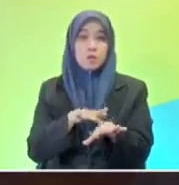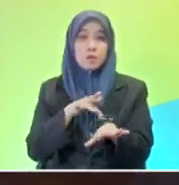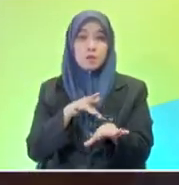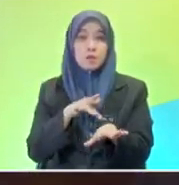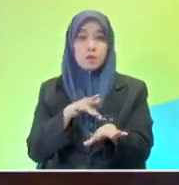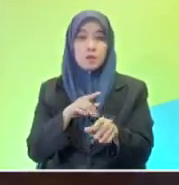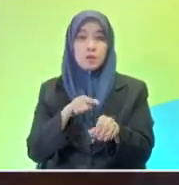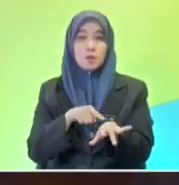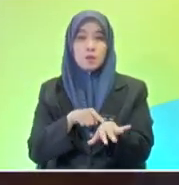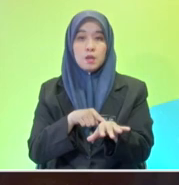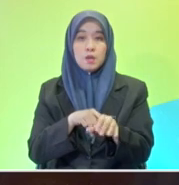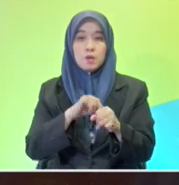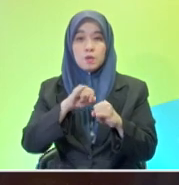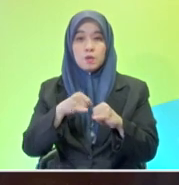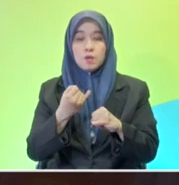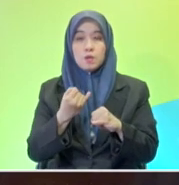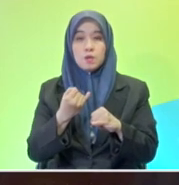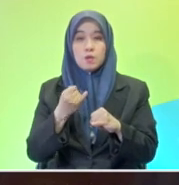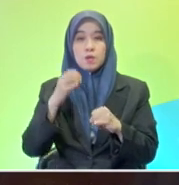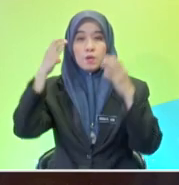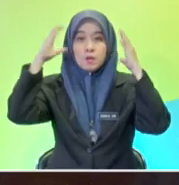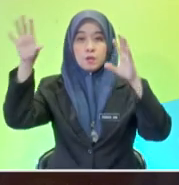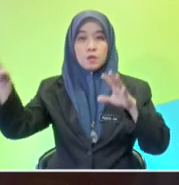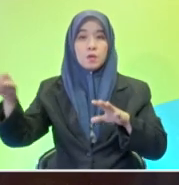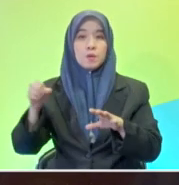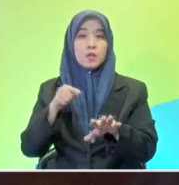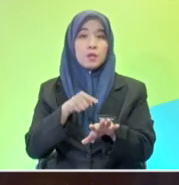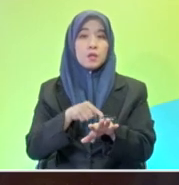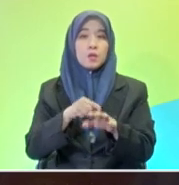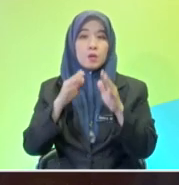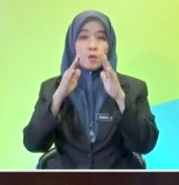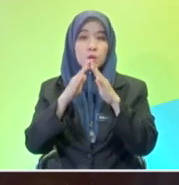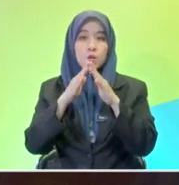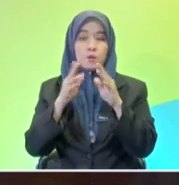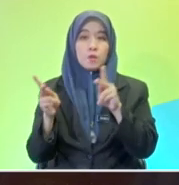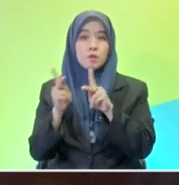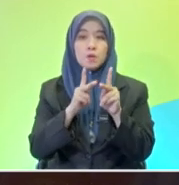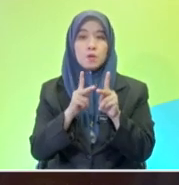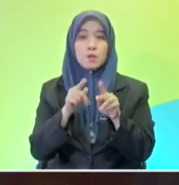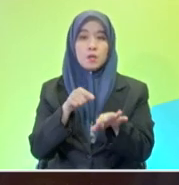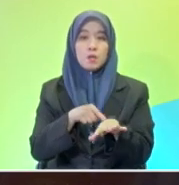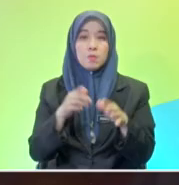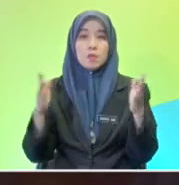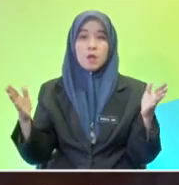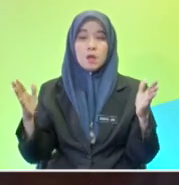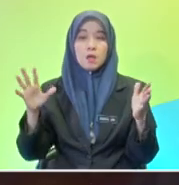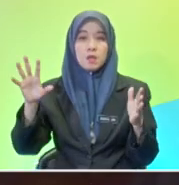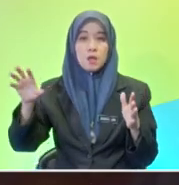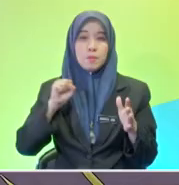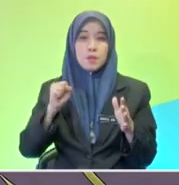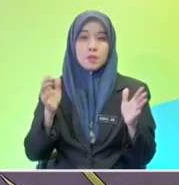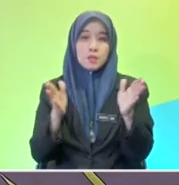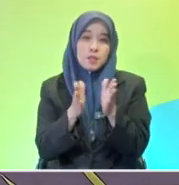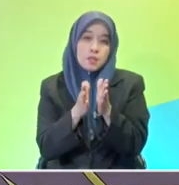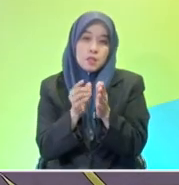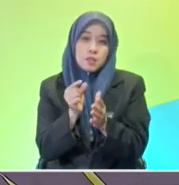dekat rumah kampung Cikgu ini yang besar okey hari ini kita nak ambil yang kecil sikit oke yang kecil sikit